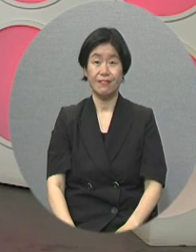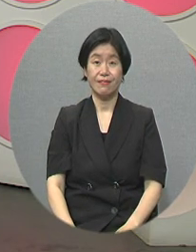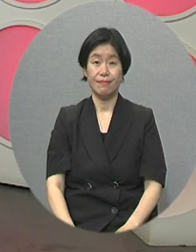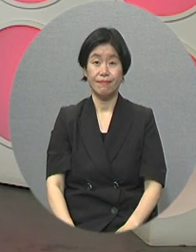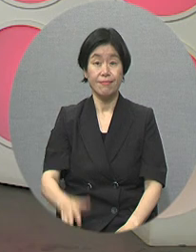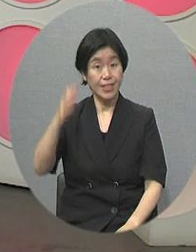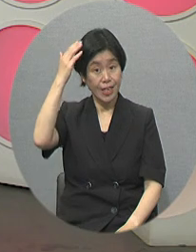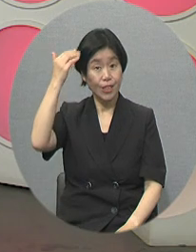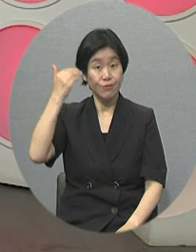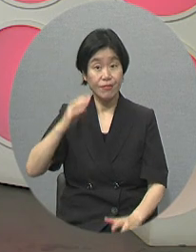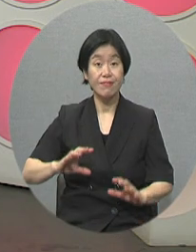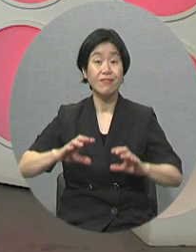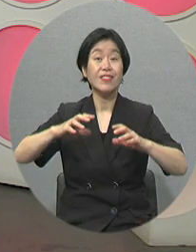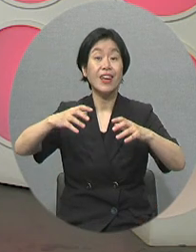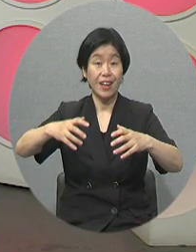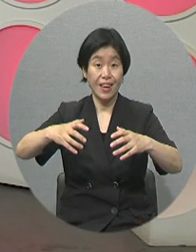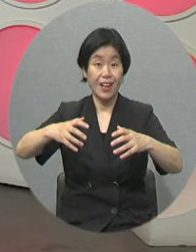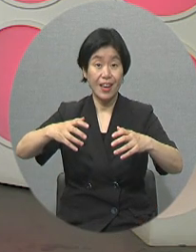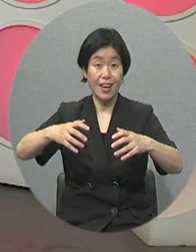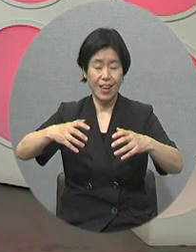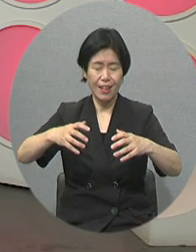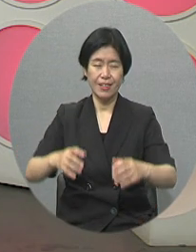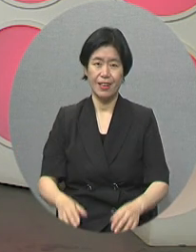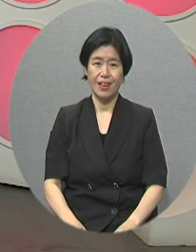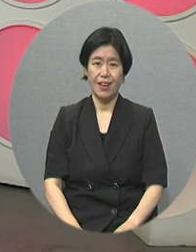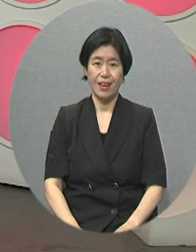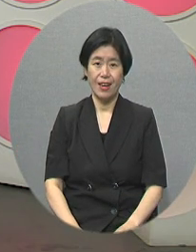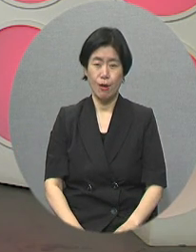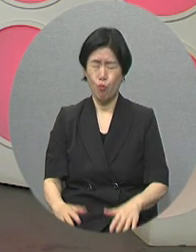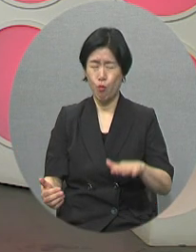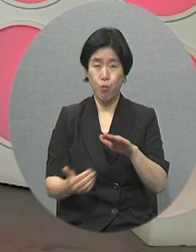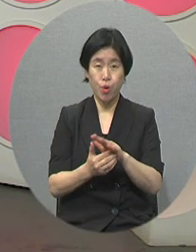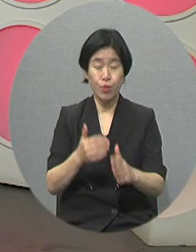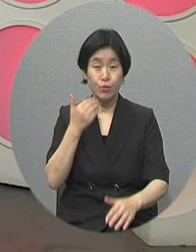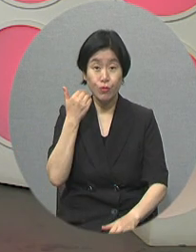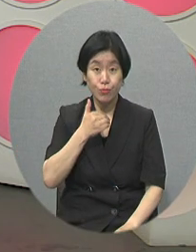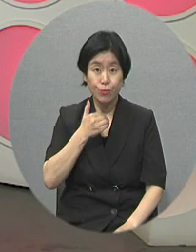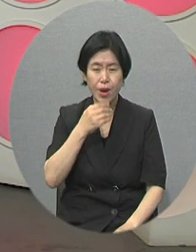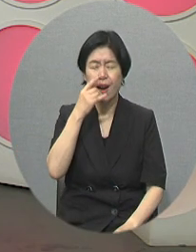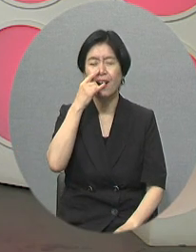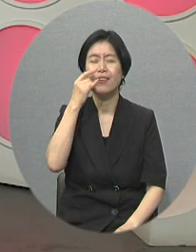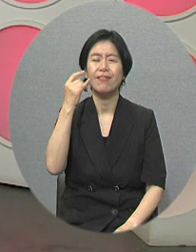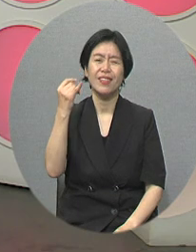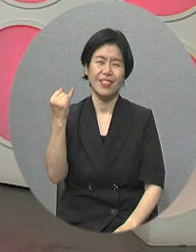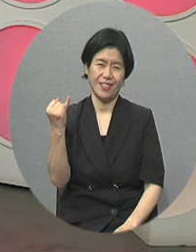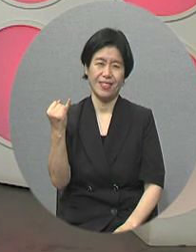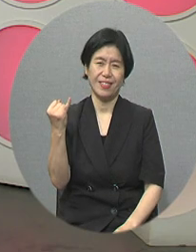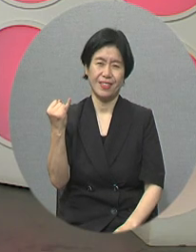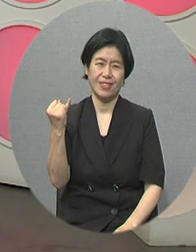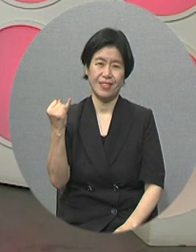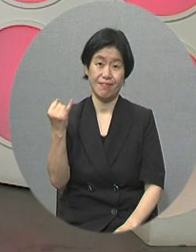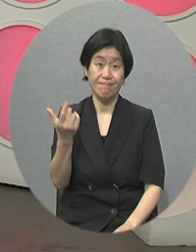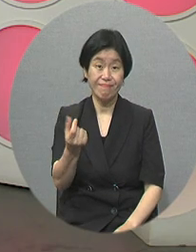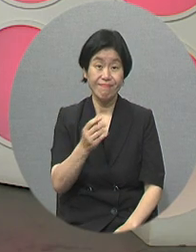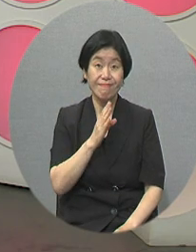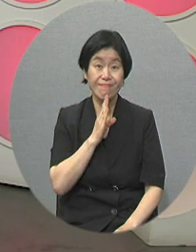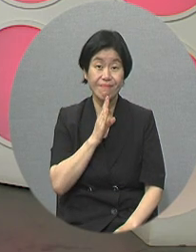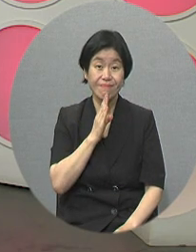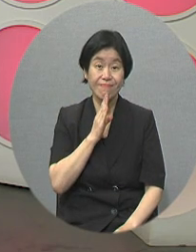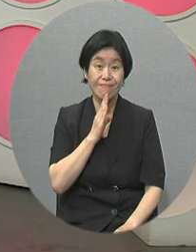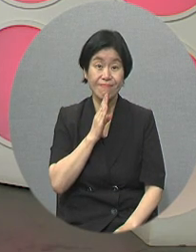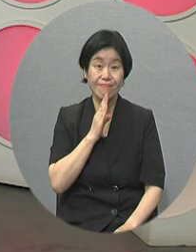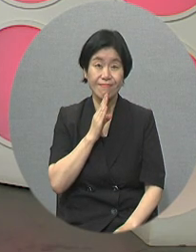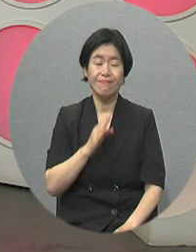이 주제에 대한민국의 최고는 대한민국의 어머니라는 단어를 맞습니다. 떠올리는